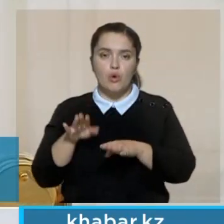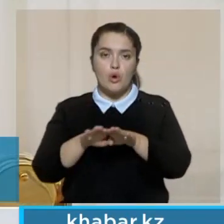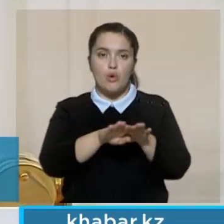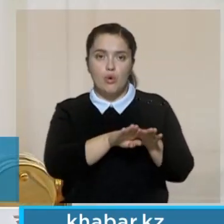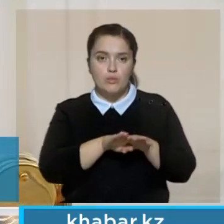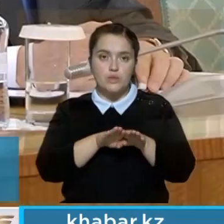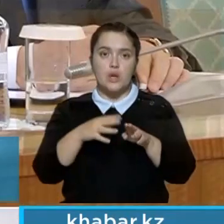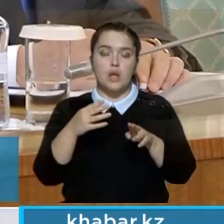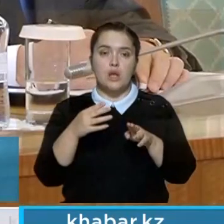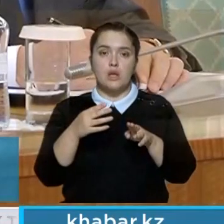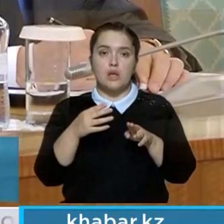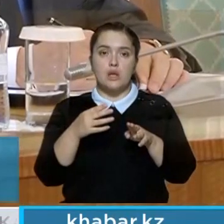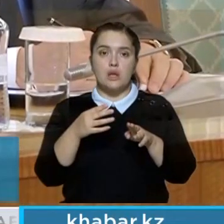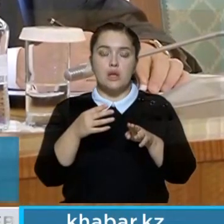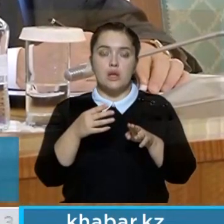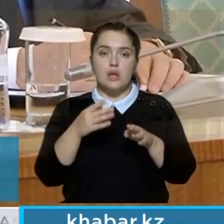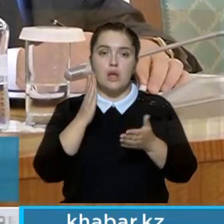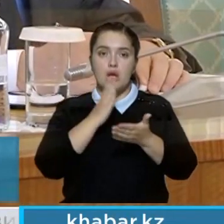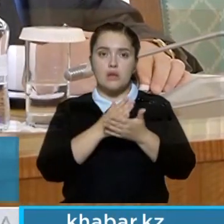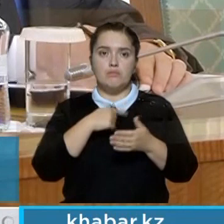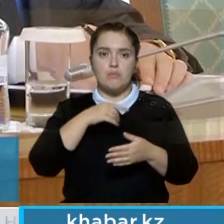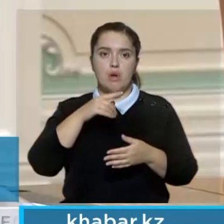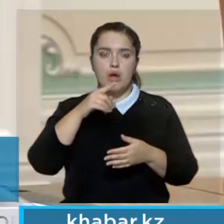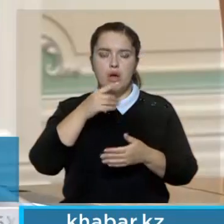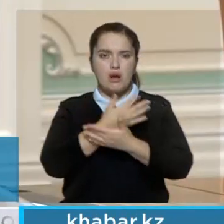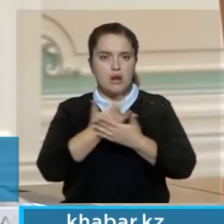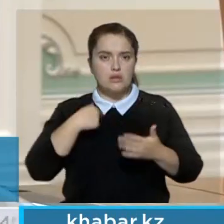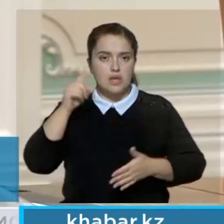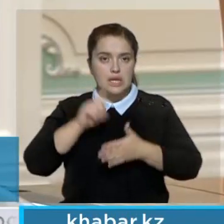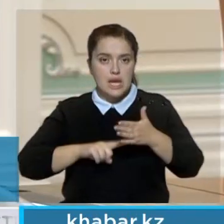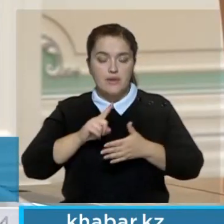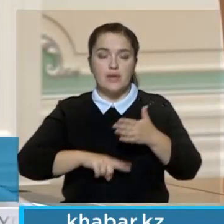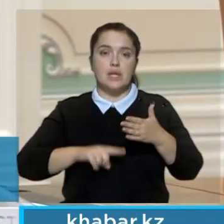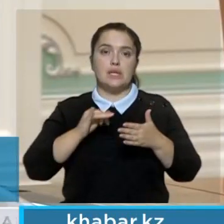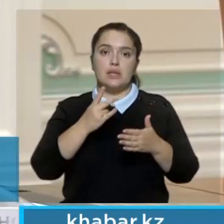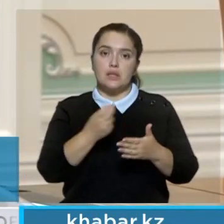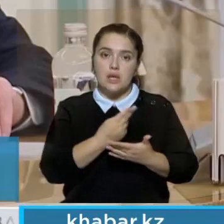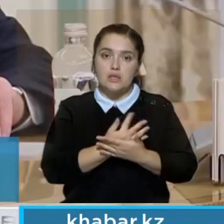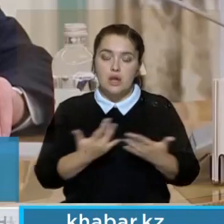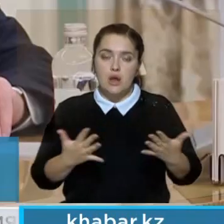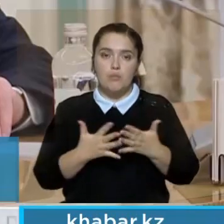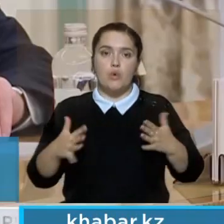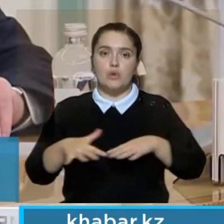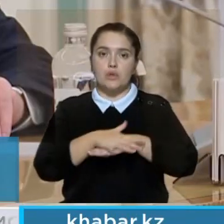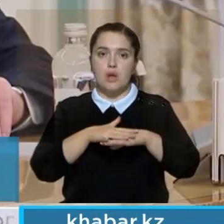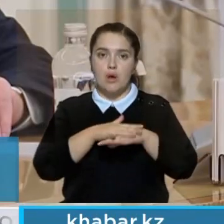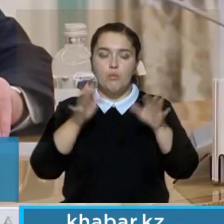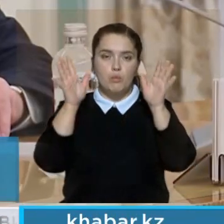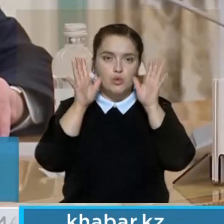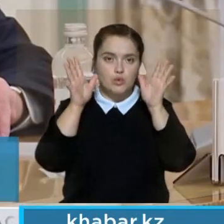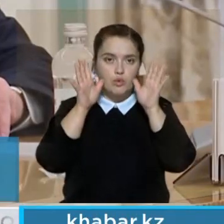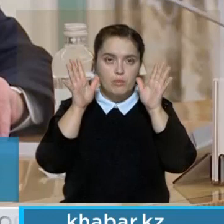являемся мультиэтническими и мультирелигиозными странами. В то же время большинство населения составляют